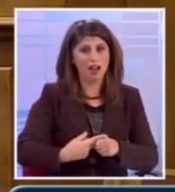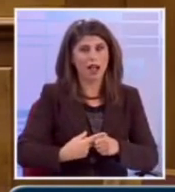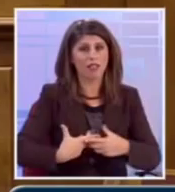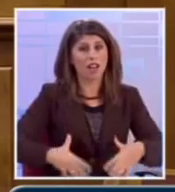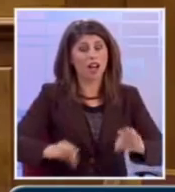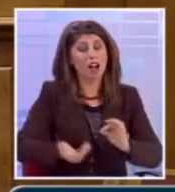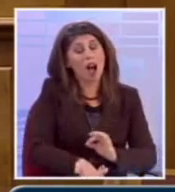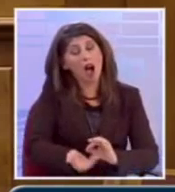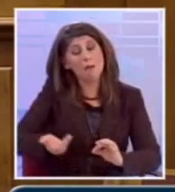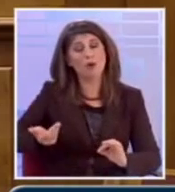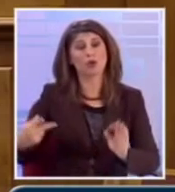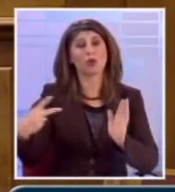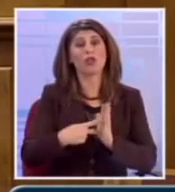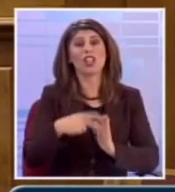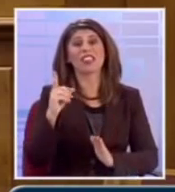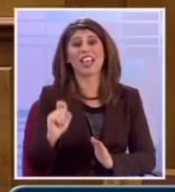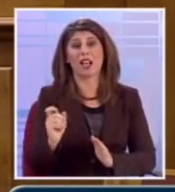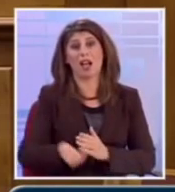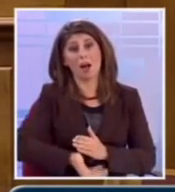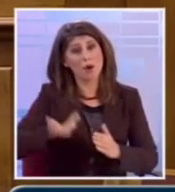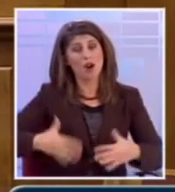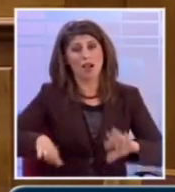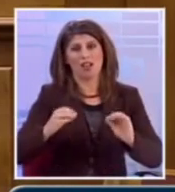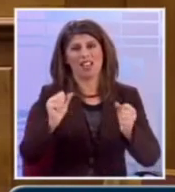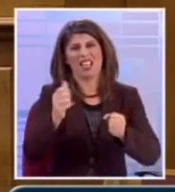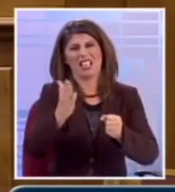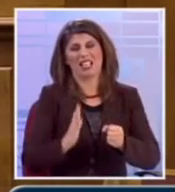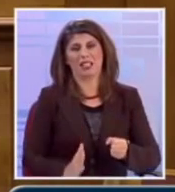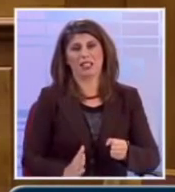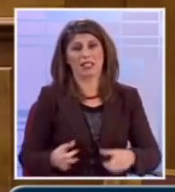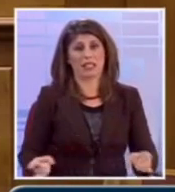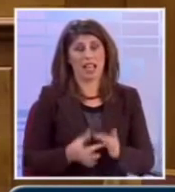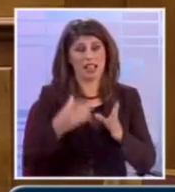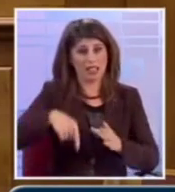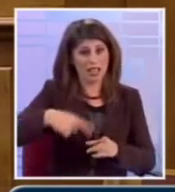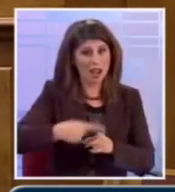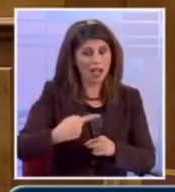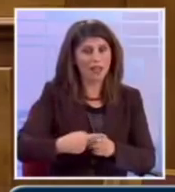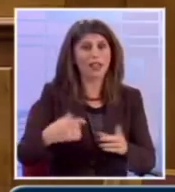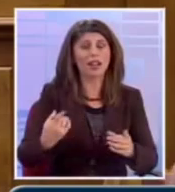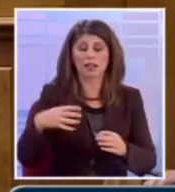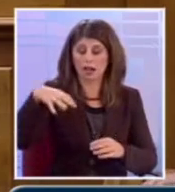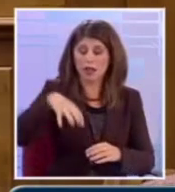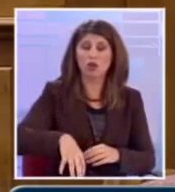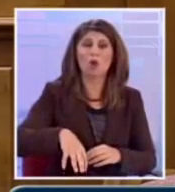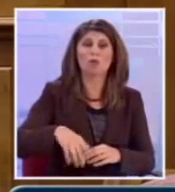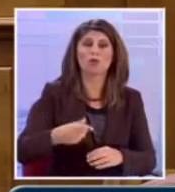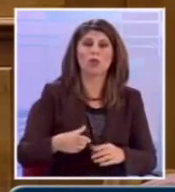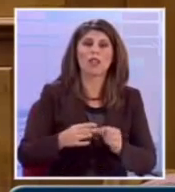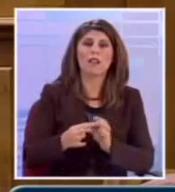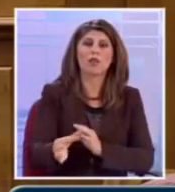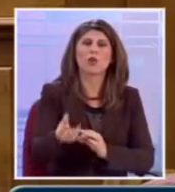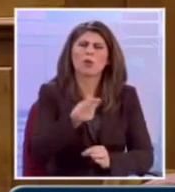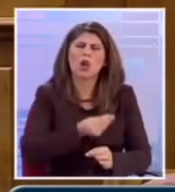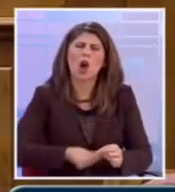νωρίς το 2010 και της έλαχε να είναι ο τόπος όπου θα εφαρμοζόταν το